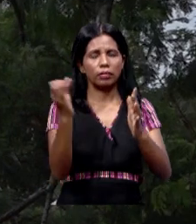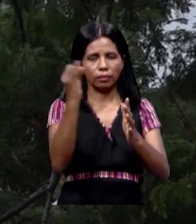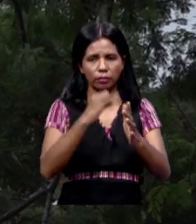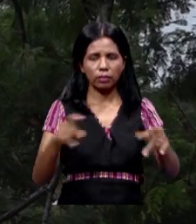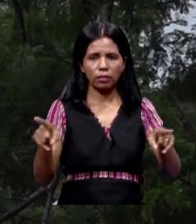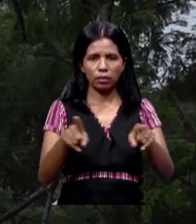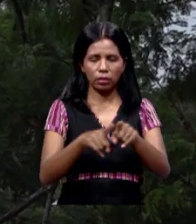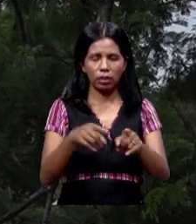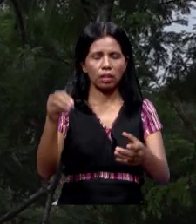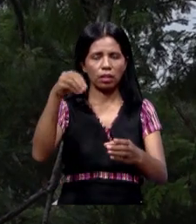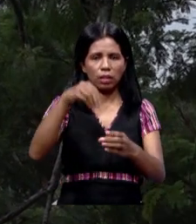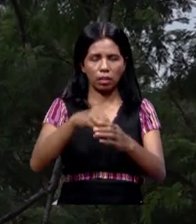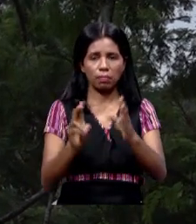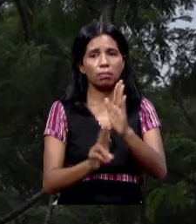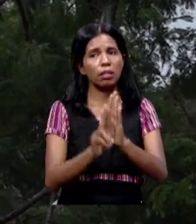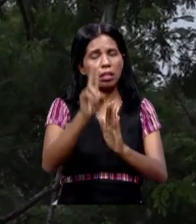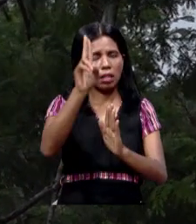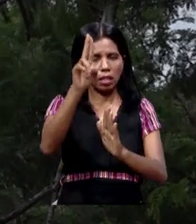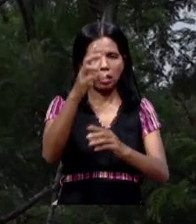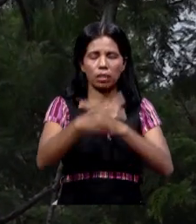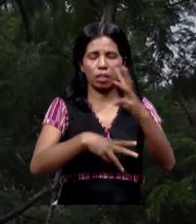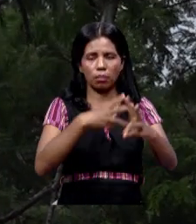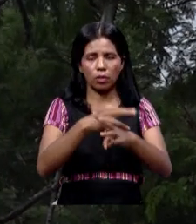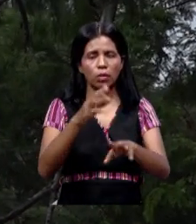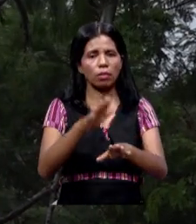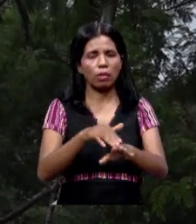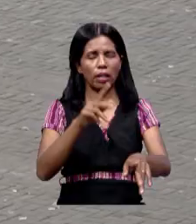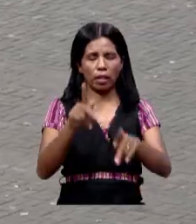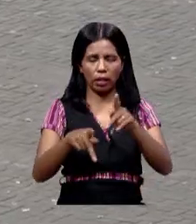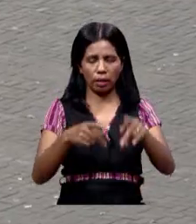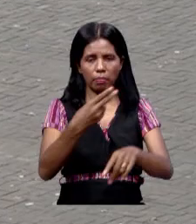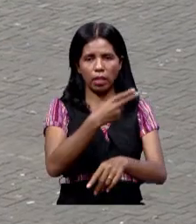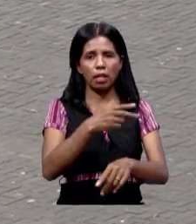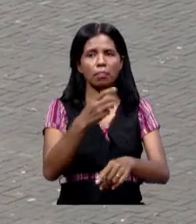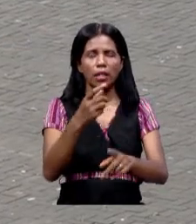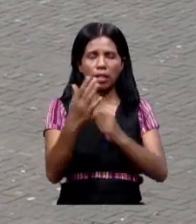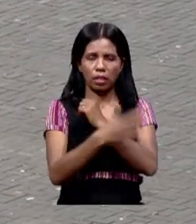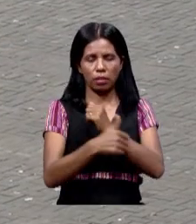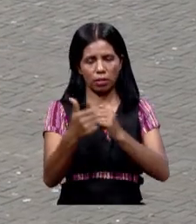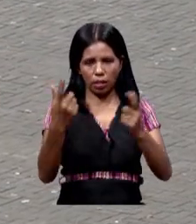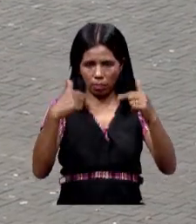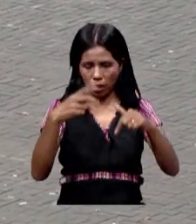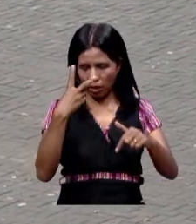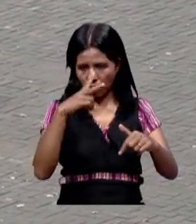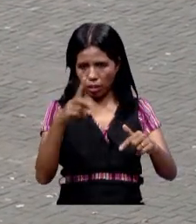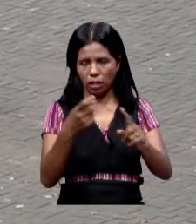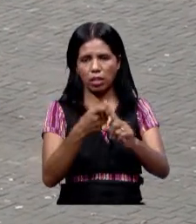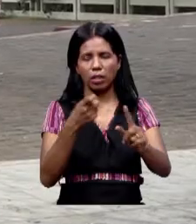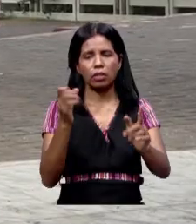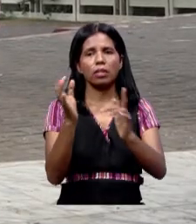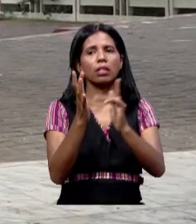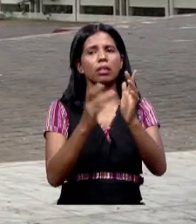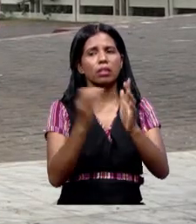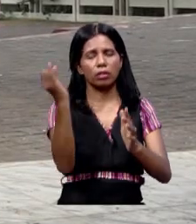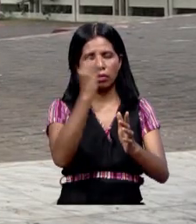tama kategoria as iha mundu atrai turiste barak hodi hakat mai kunye se Timor Leste li husi imazen Kristu Rei ni furak mai be